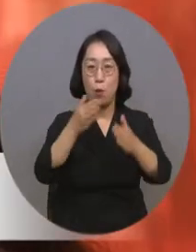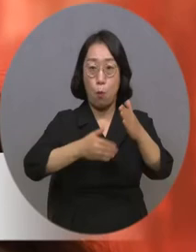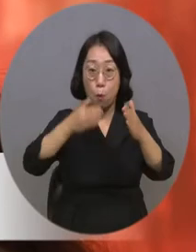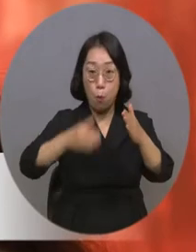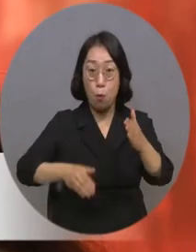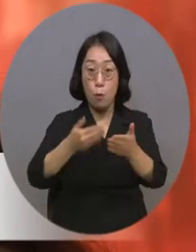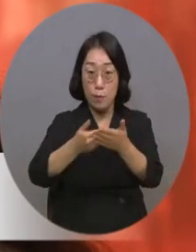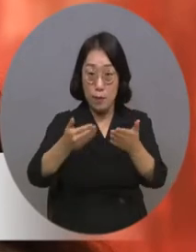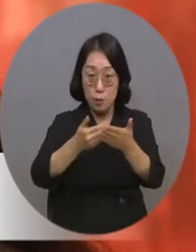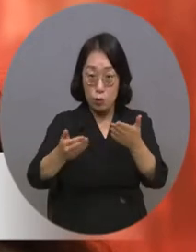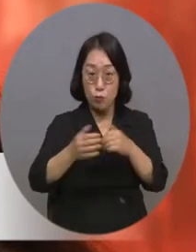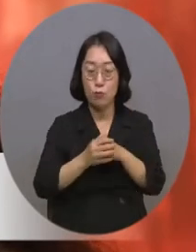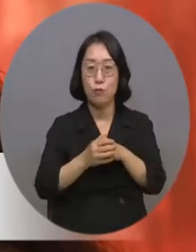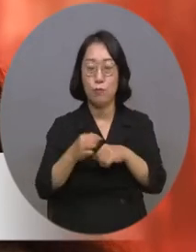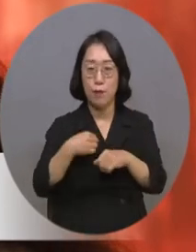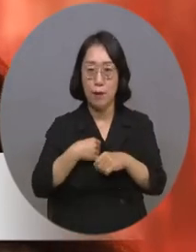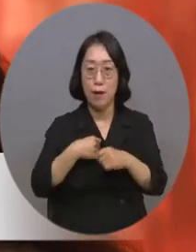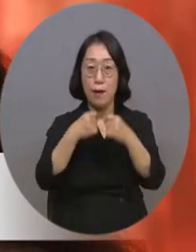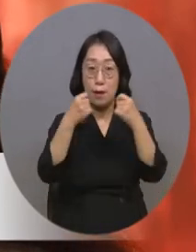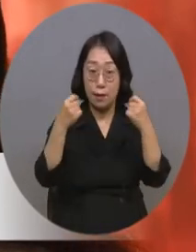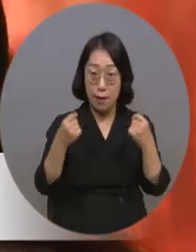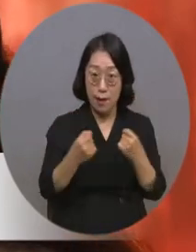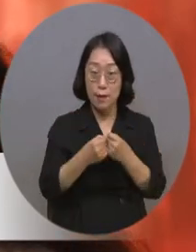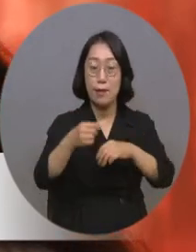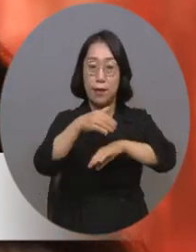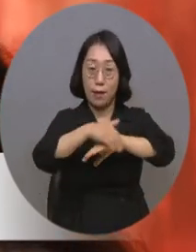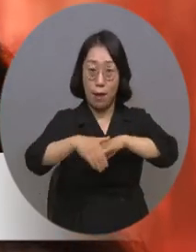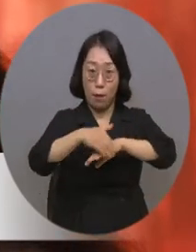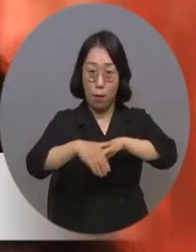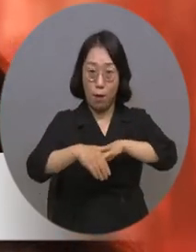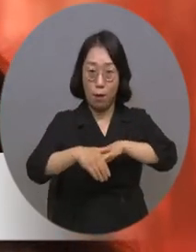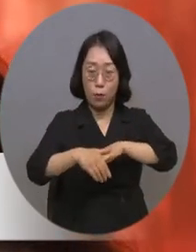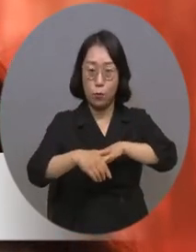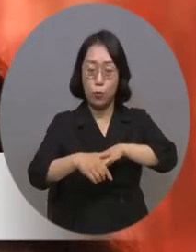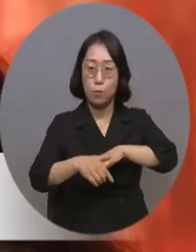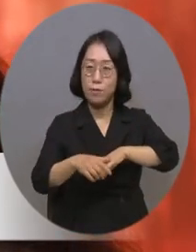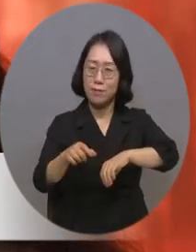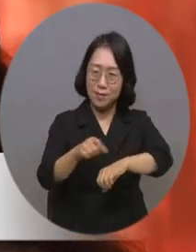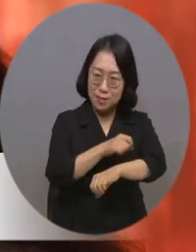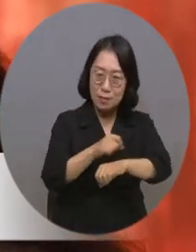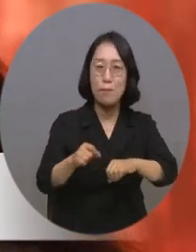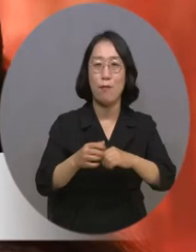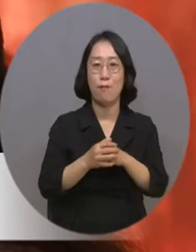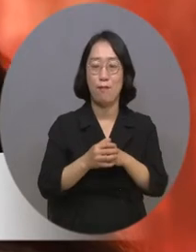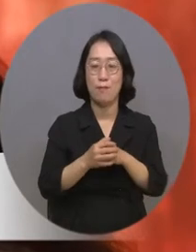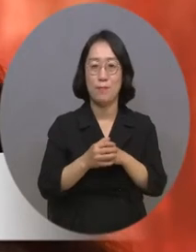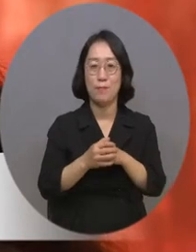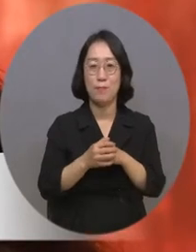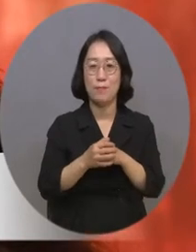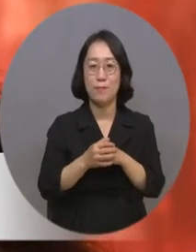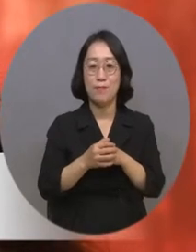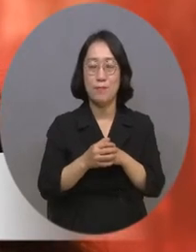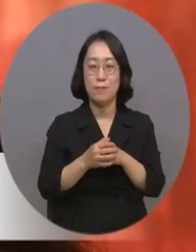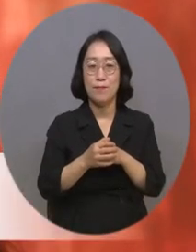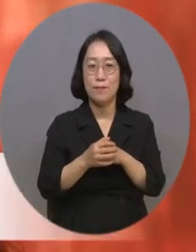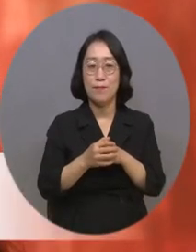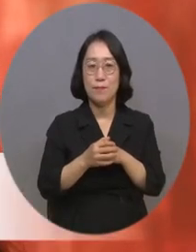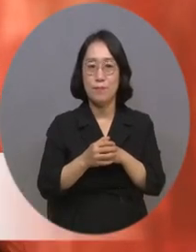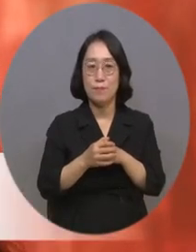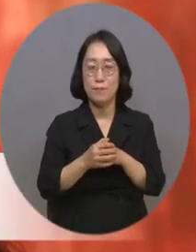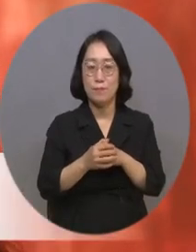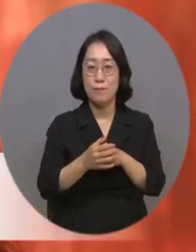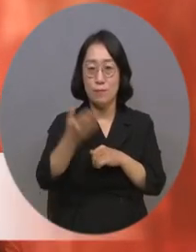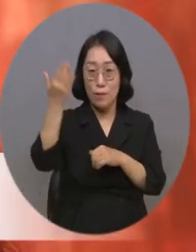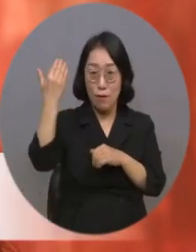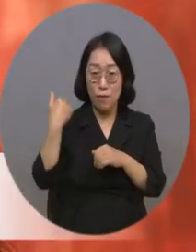공공미술의 일환으로 제가 계획을 처음으로 한 것이기 때문에 조금 더 의미가 좀 남다르다고 생각합니다. 그러니까